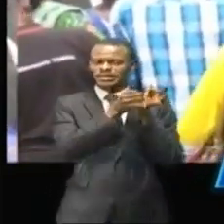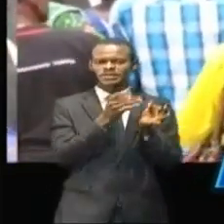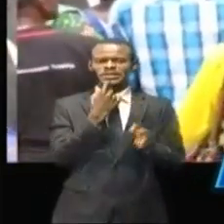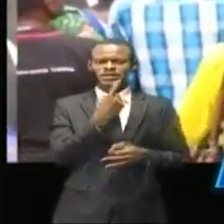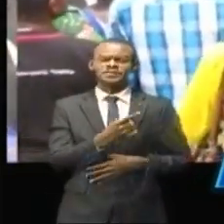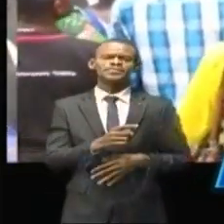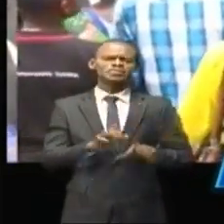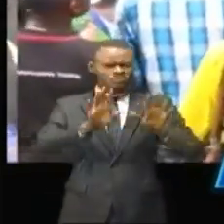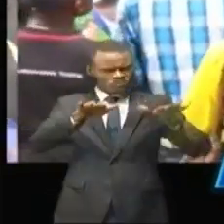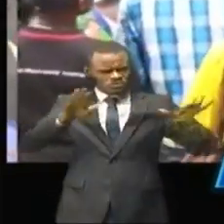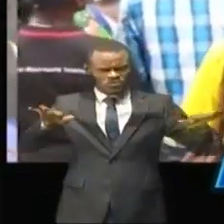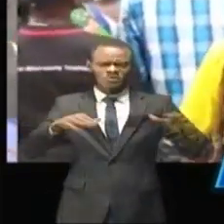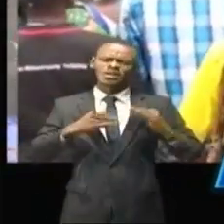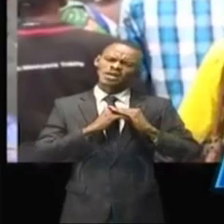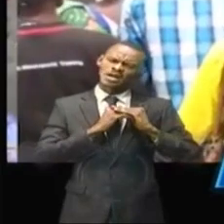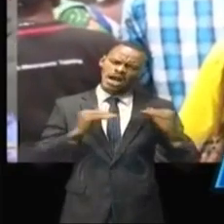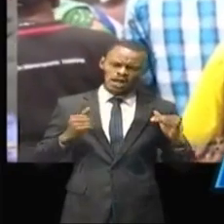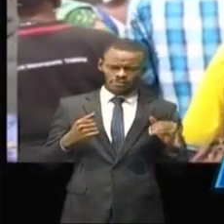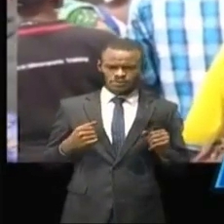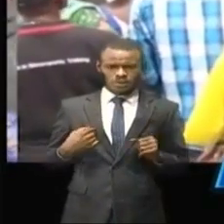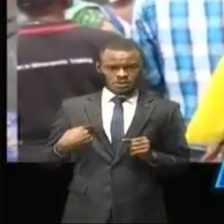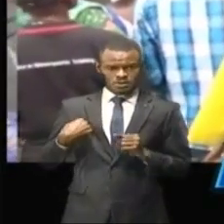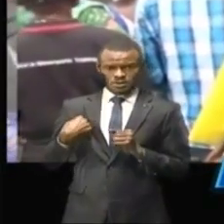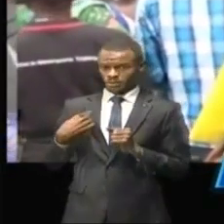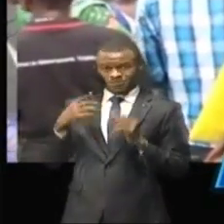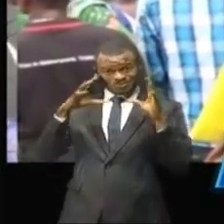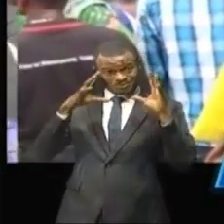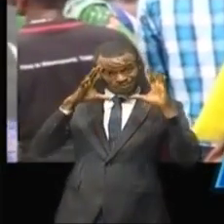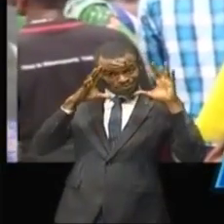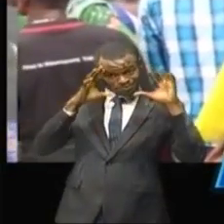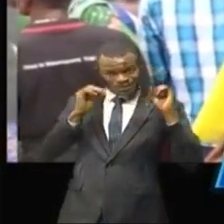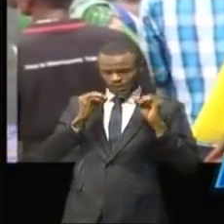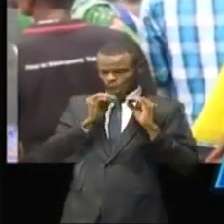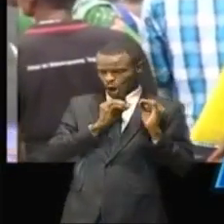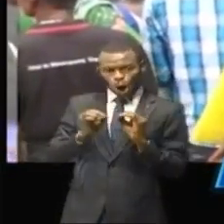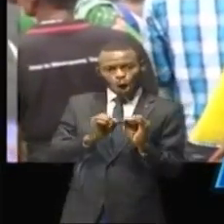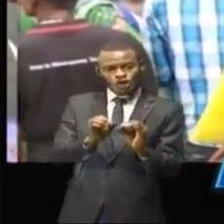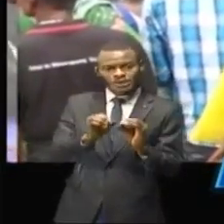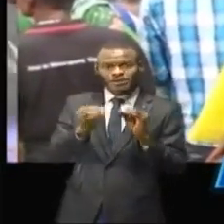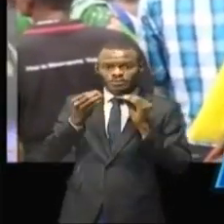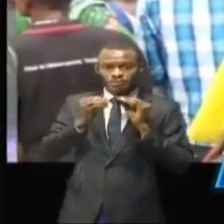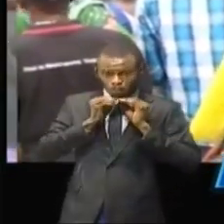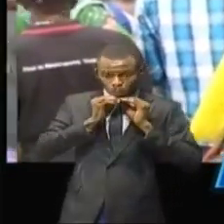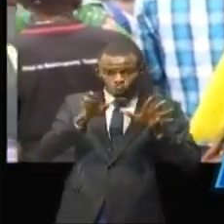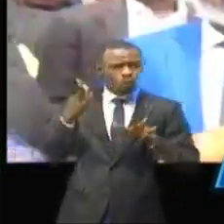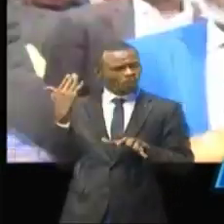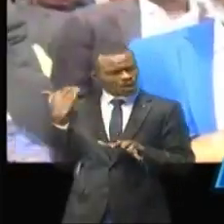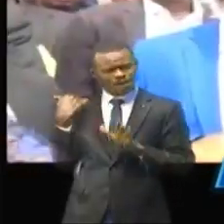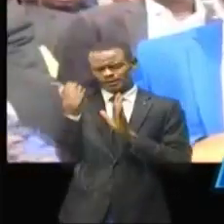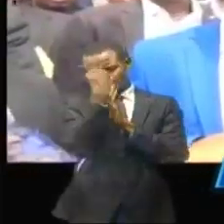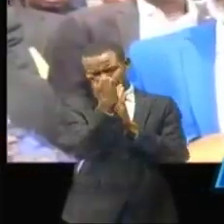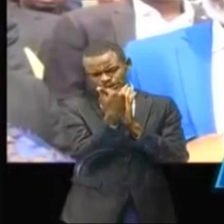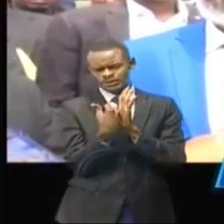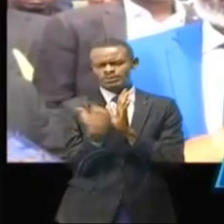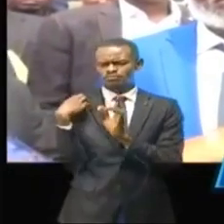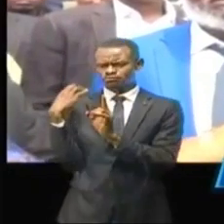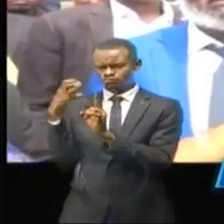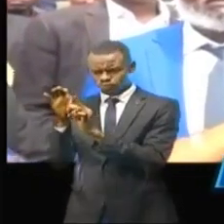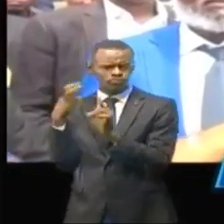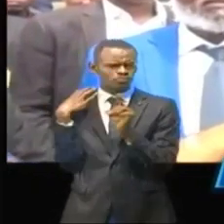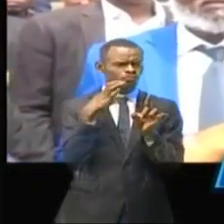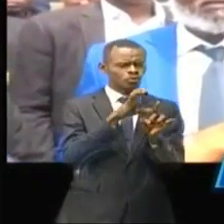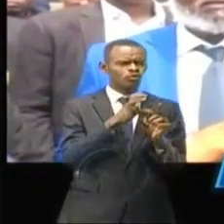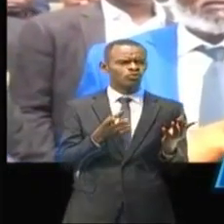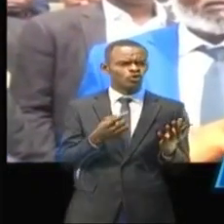auxquelles moi et les gouverneurs, nous sommes soumis aux ordonnances présidentielles. Ce sont les matières du président de la République. Alors, en dehors de Tshisekedi, il n'y a